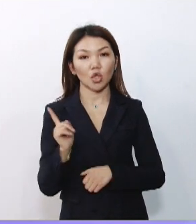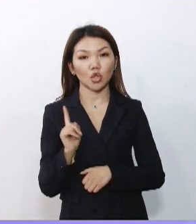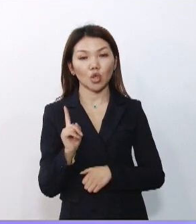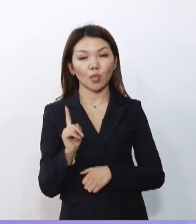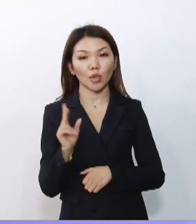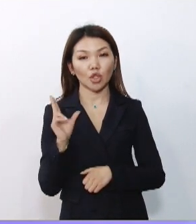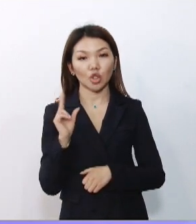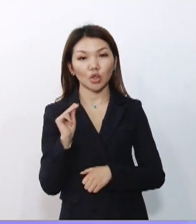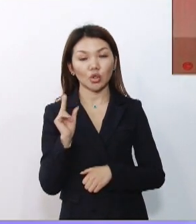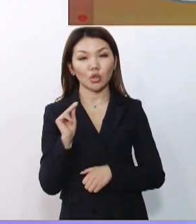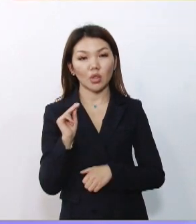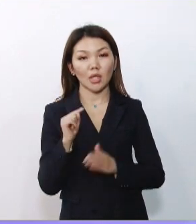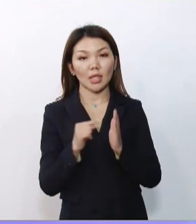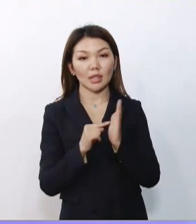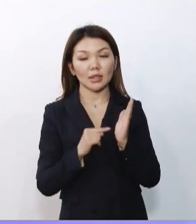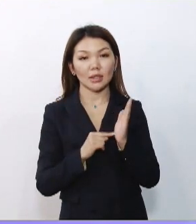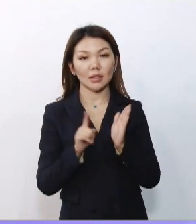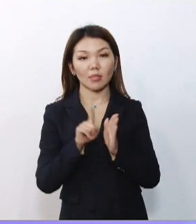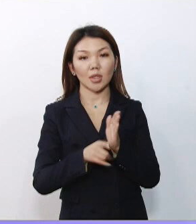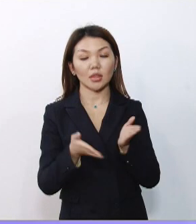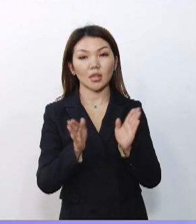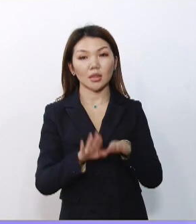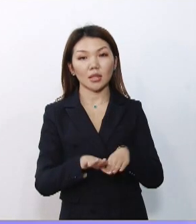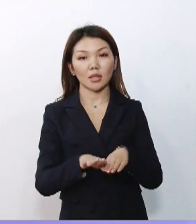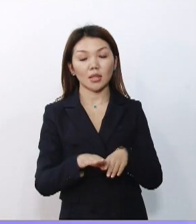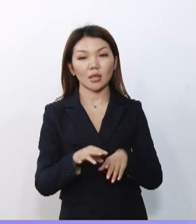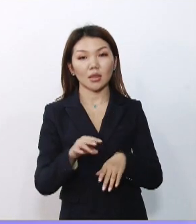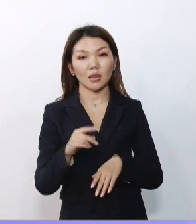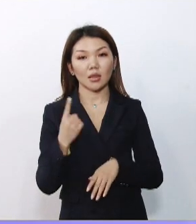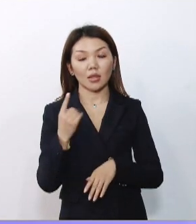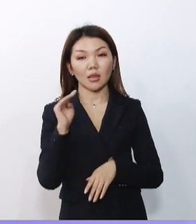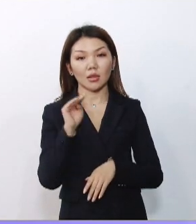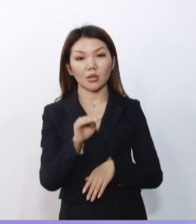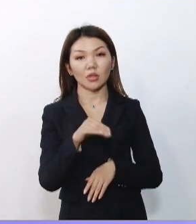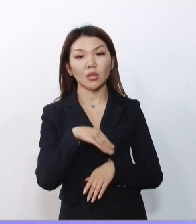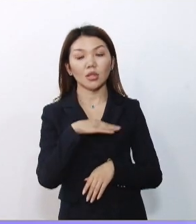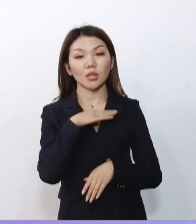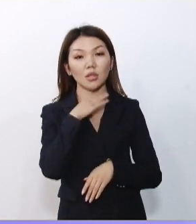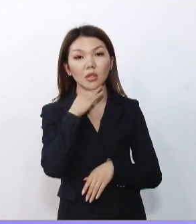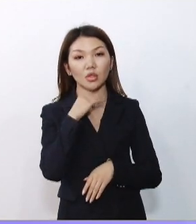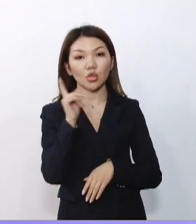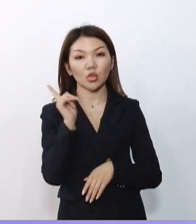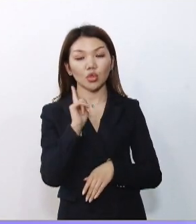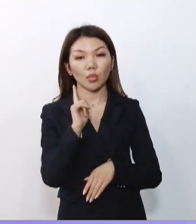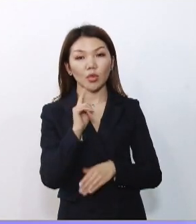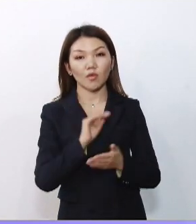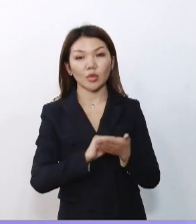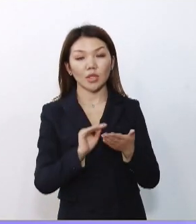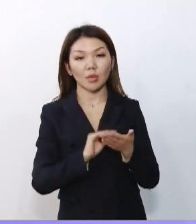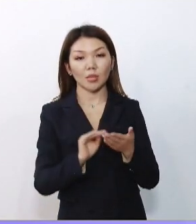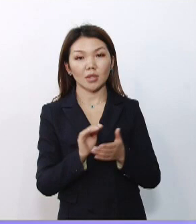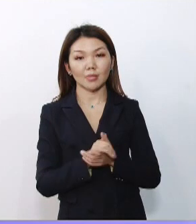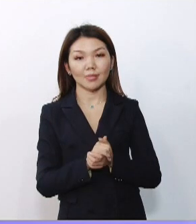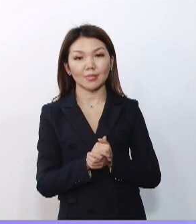Чтобы число разделилось без остатка на 1000, достаточно, чтобы в его